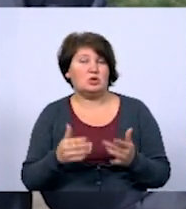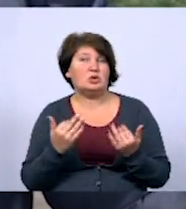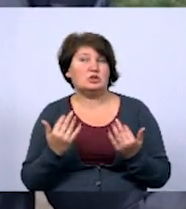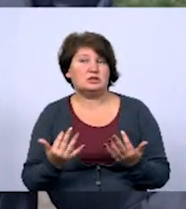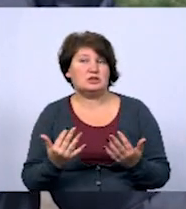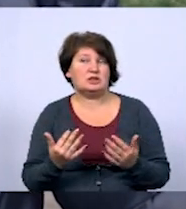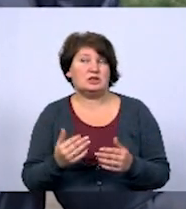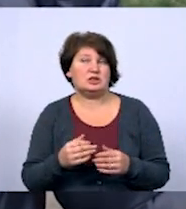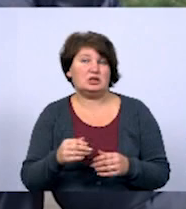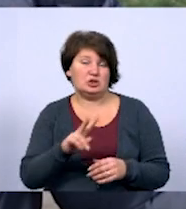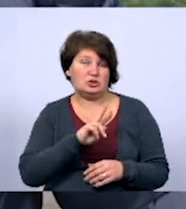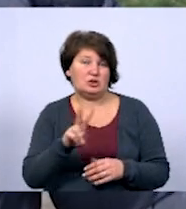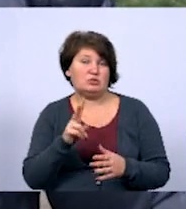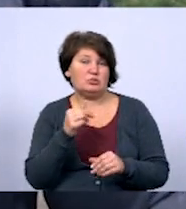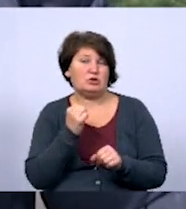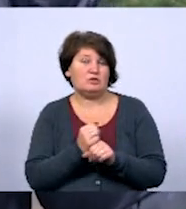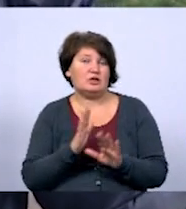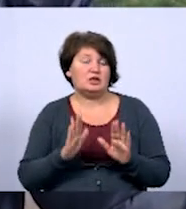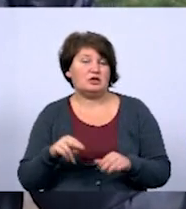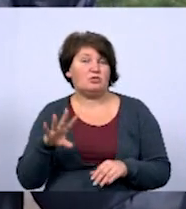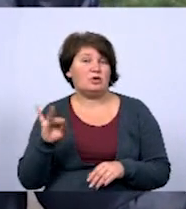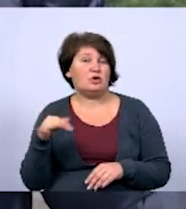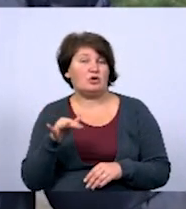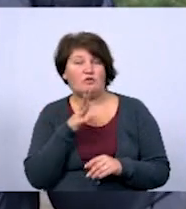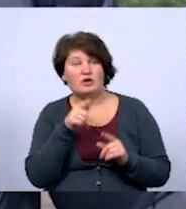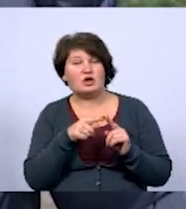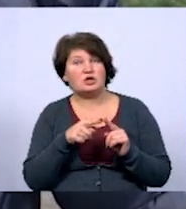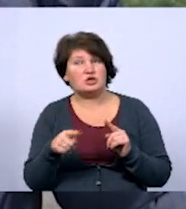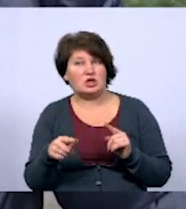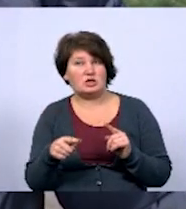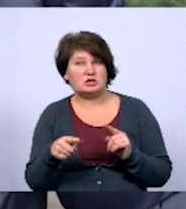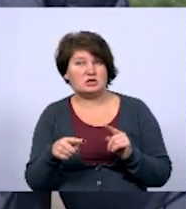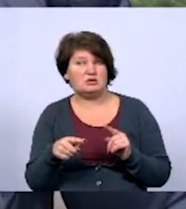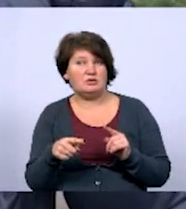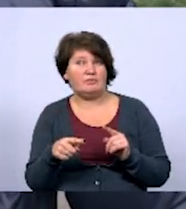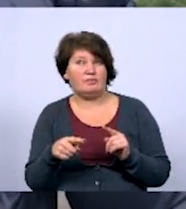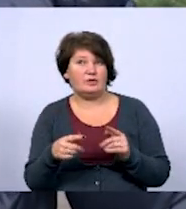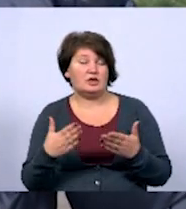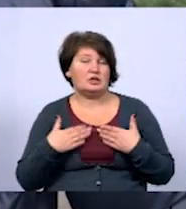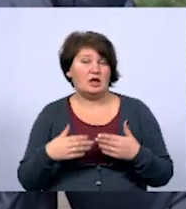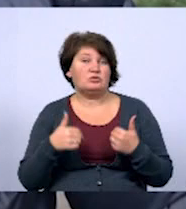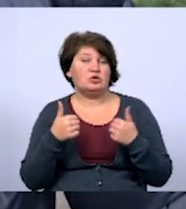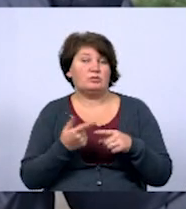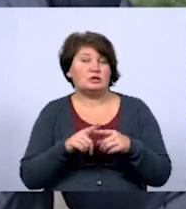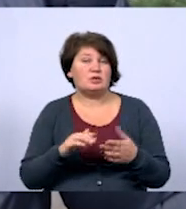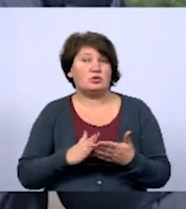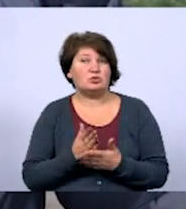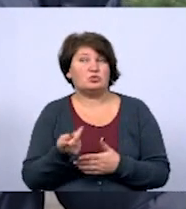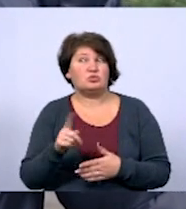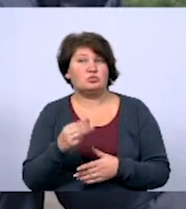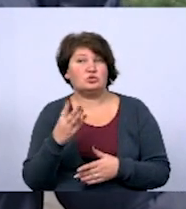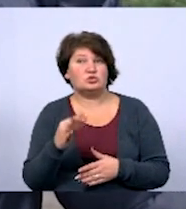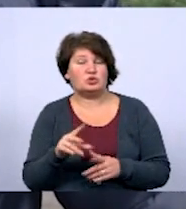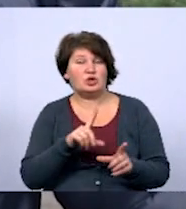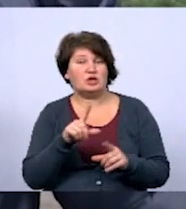один тролейбус буде працювати тільки в піковий час, інший буде працювати протягом цілого дня. Нам добре цей маршрут тільки тому, що він їде до тролейбусного